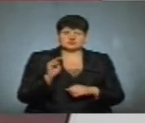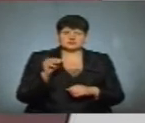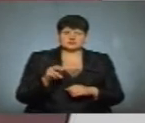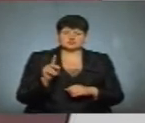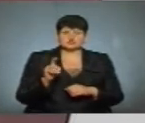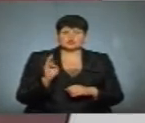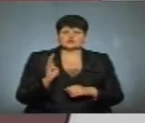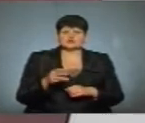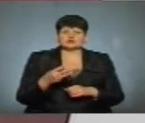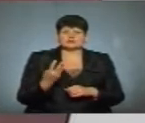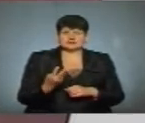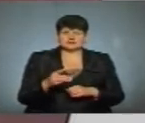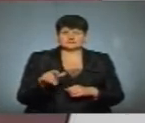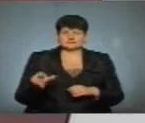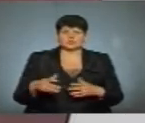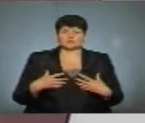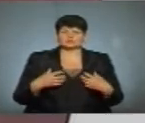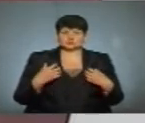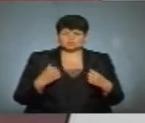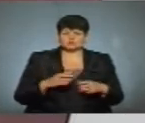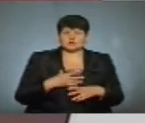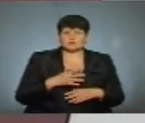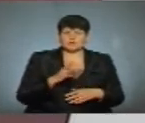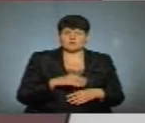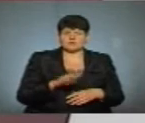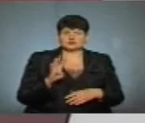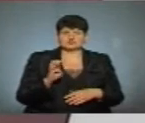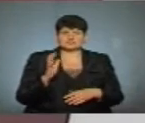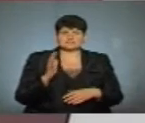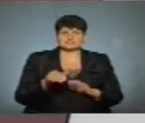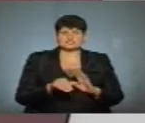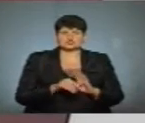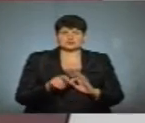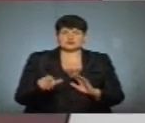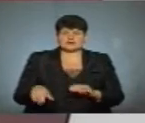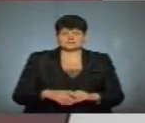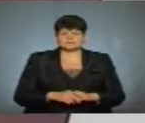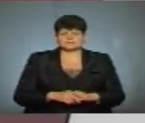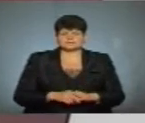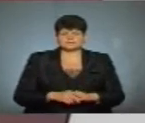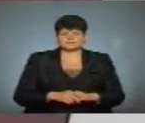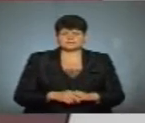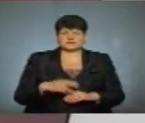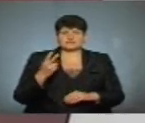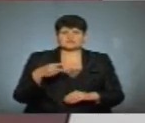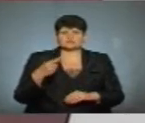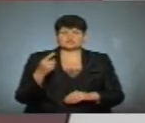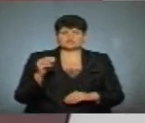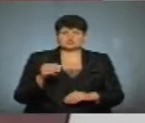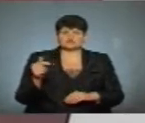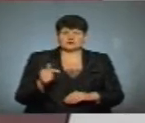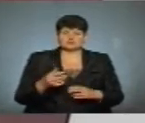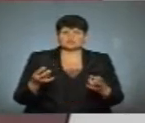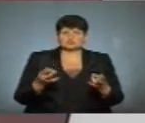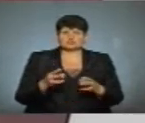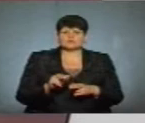4143 пацієнти вже одужали, померли 456 людей. 21 тисячу гривень потрібно,